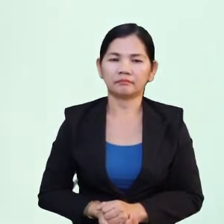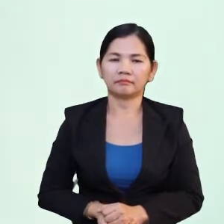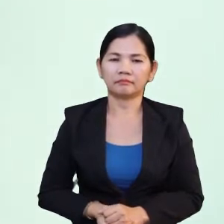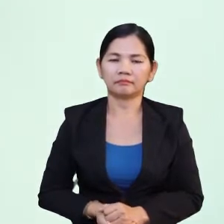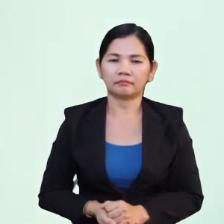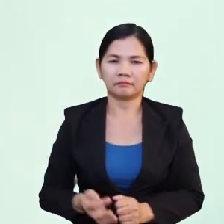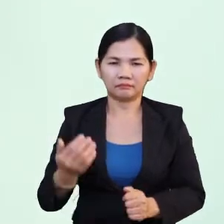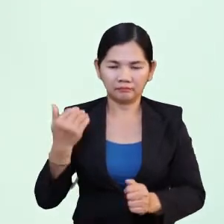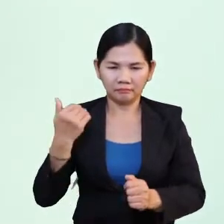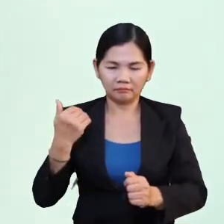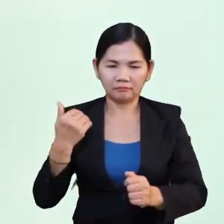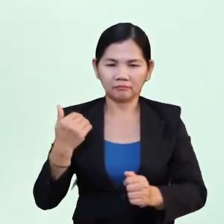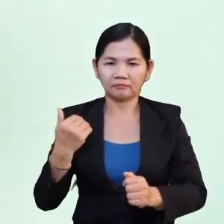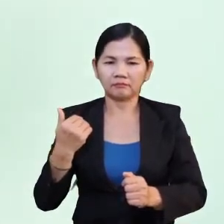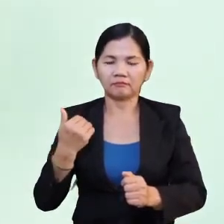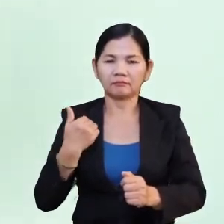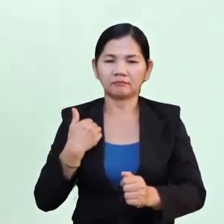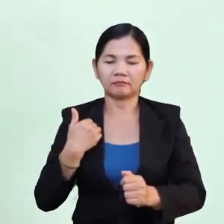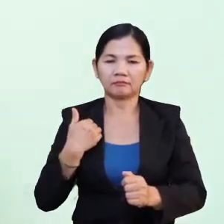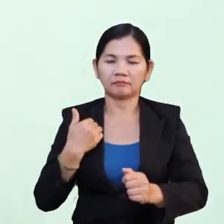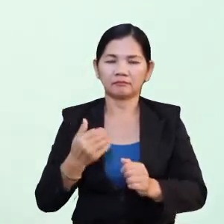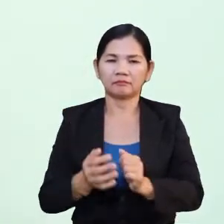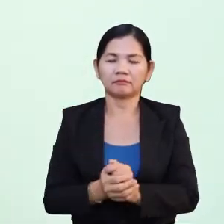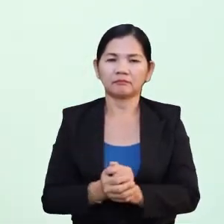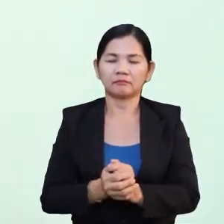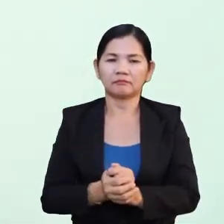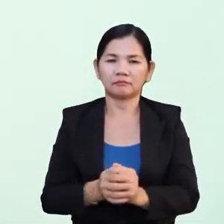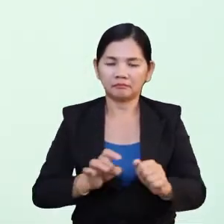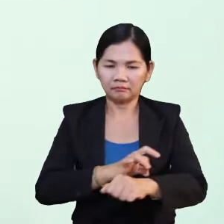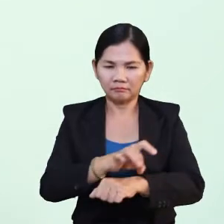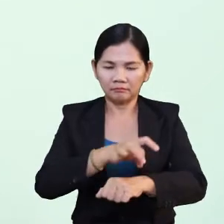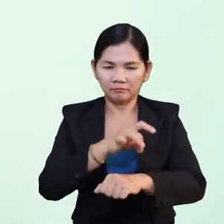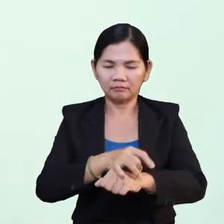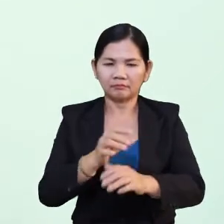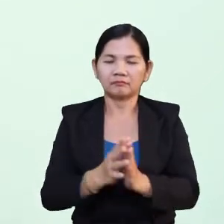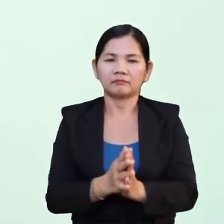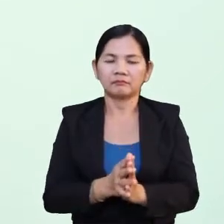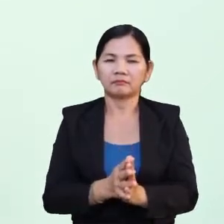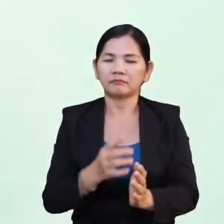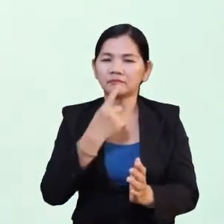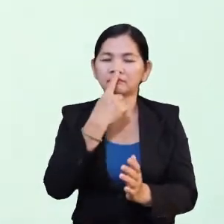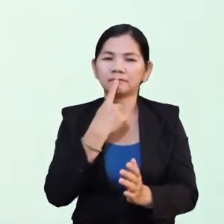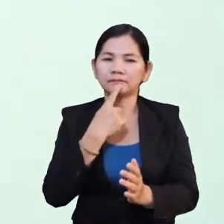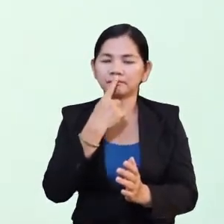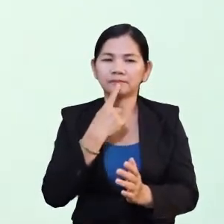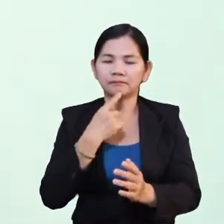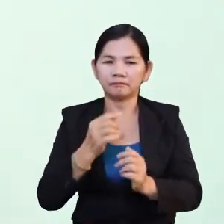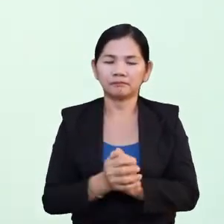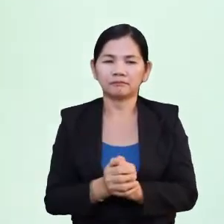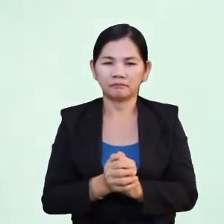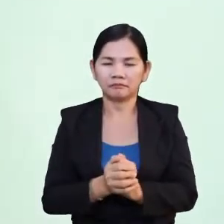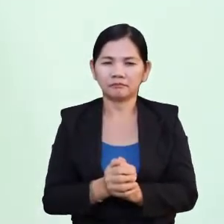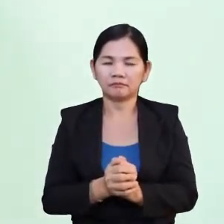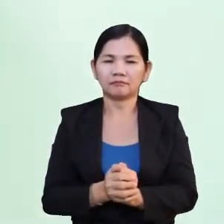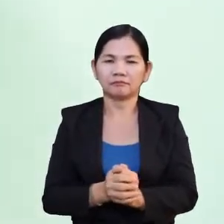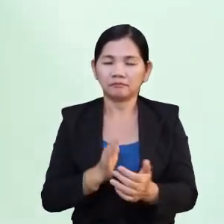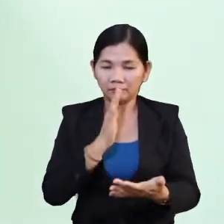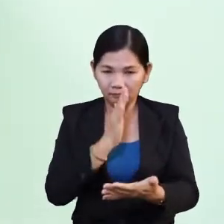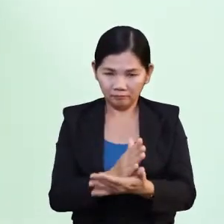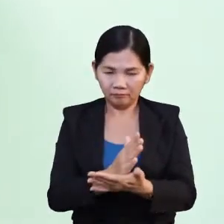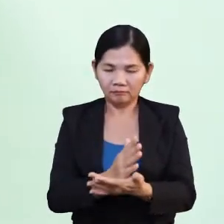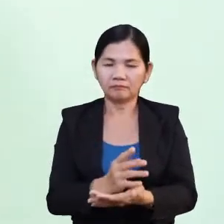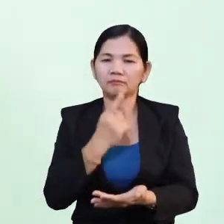ចាគឺប្រាប់ថាពេលដែលភ្លើងក្រហមហ្នឹងយើងត្រូវឈប់ហ៎កូន